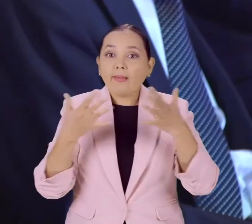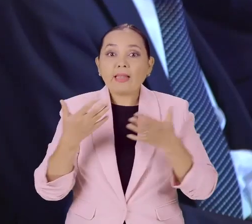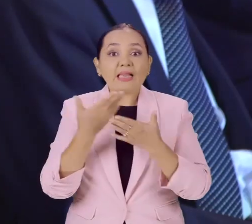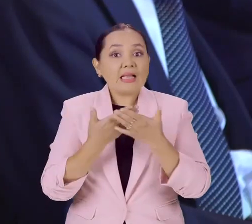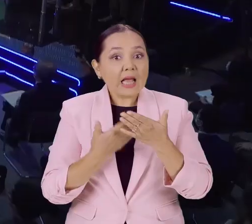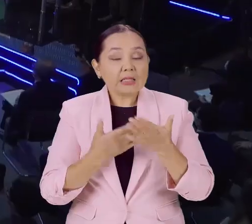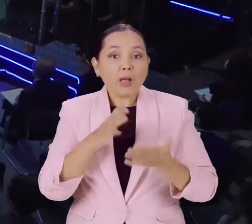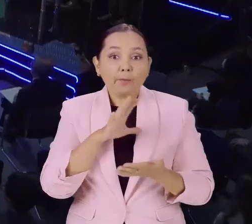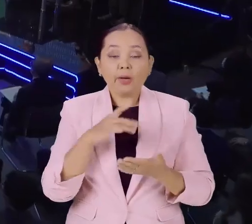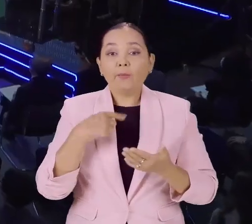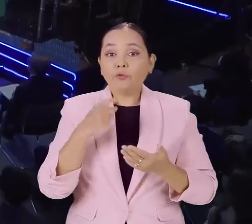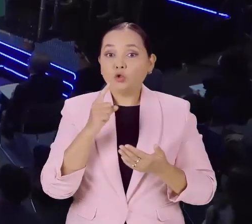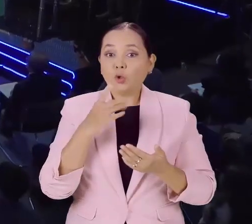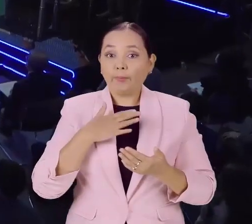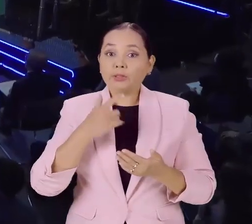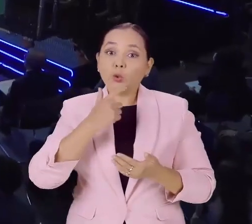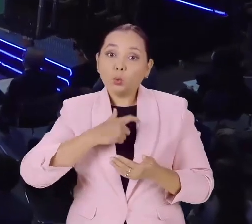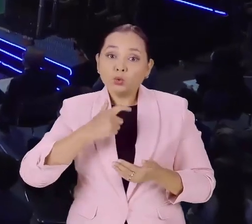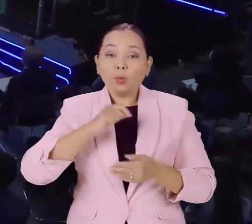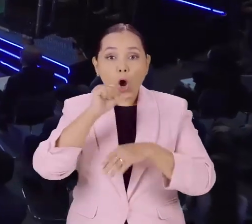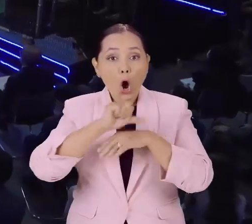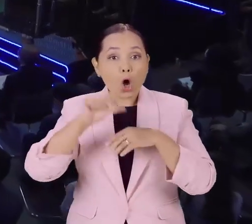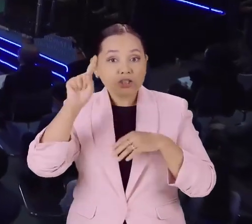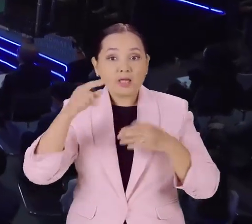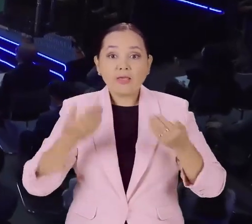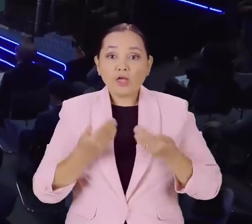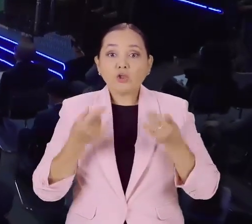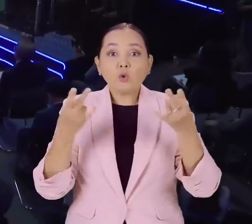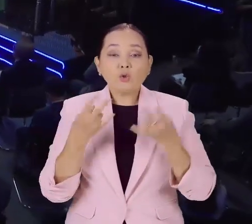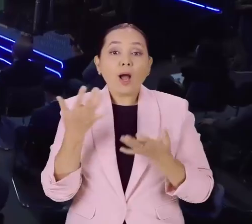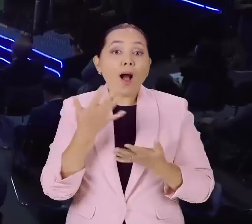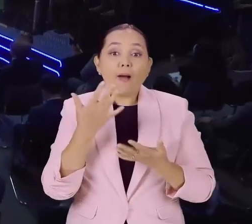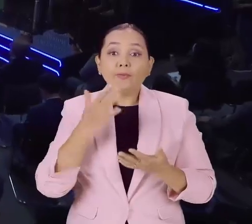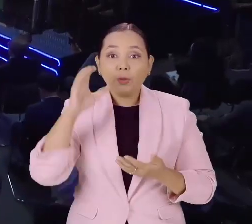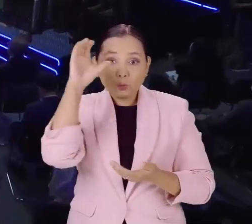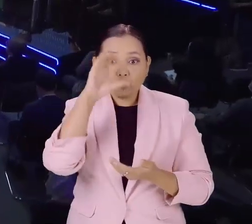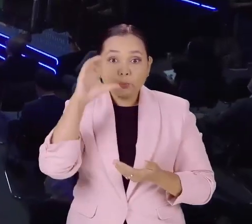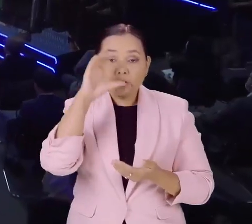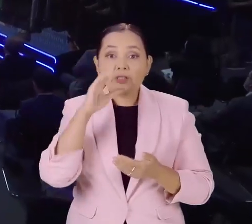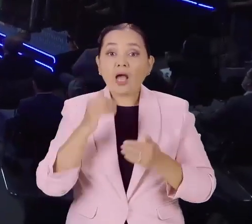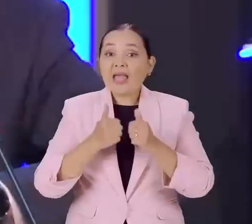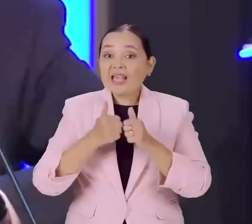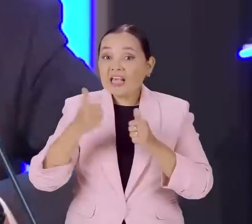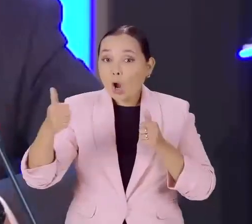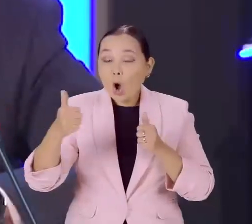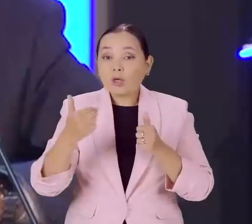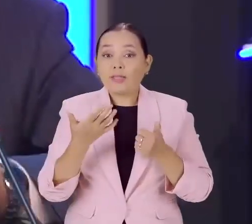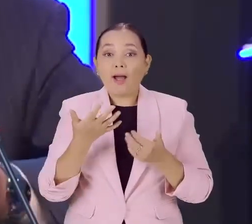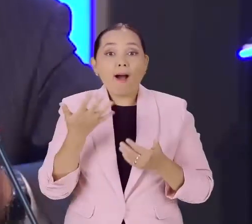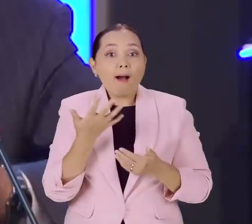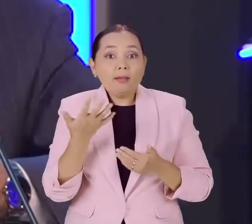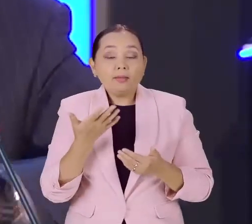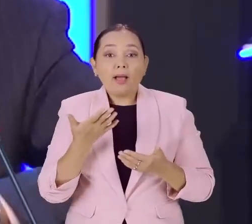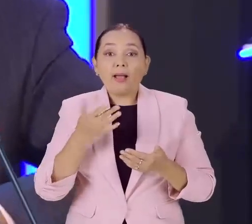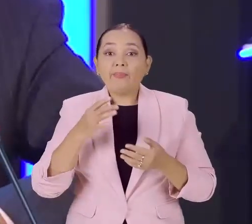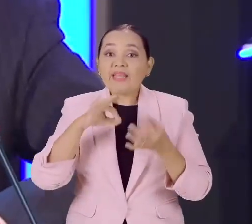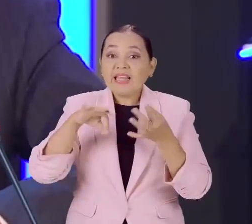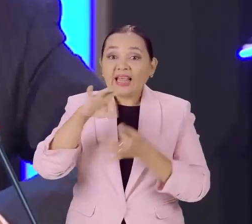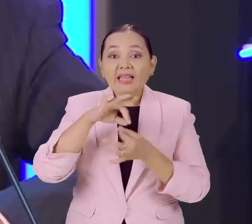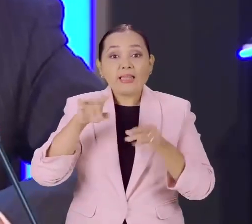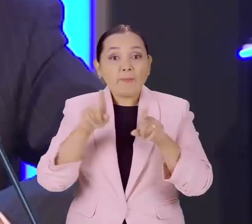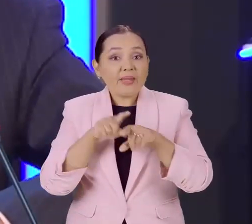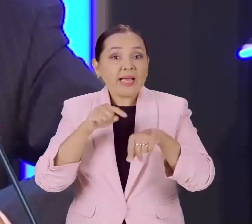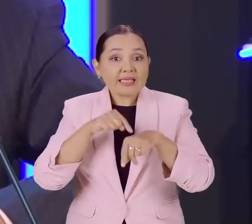deyishdi. Chunki biz o'zimizni xorijda yashaganimiz uchun qandaydir O'zbekistondan yiroqda qandaydir bir hali yetimdek